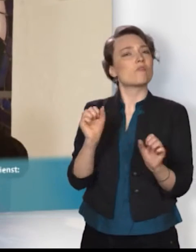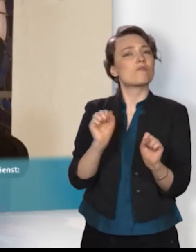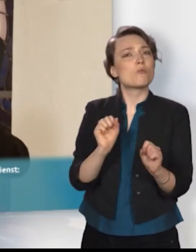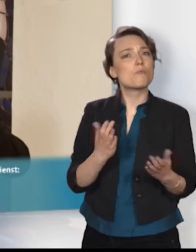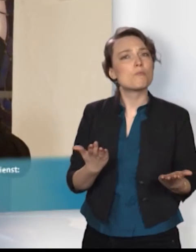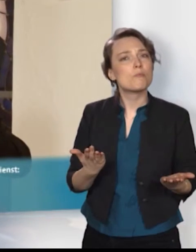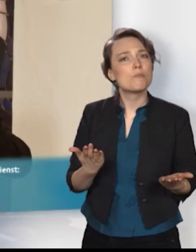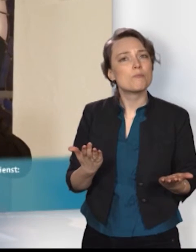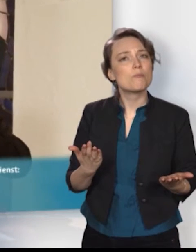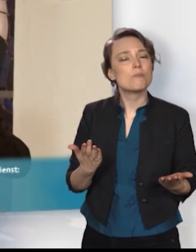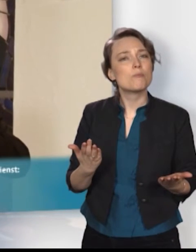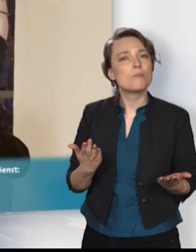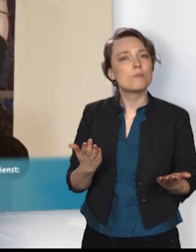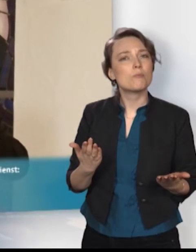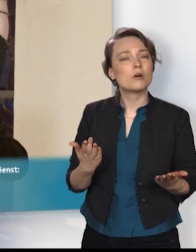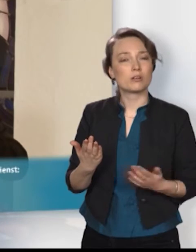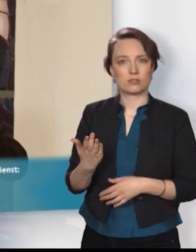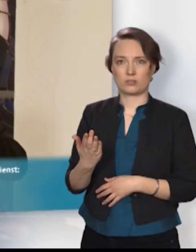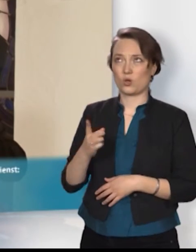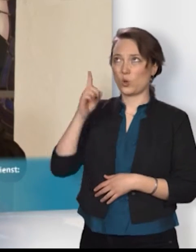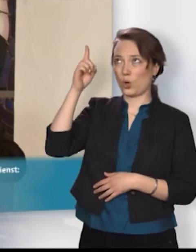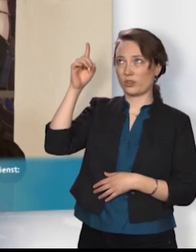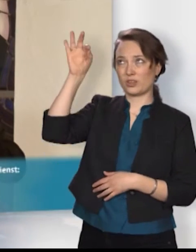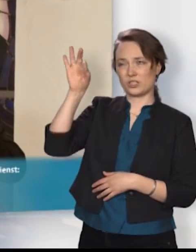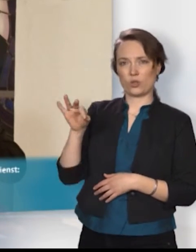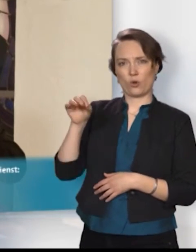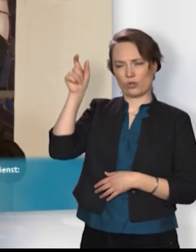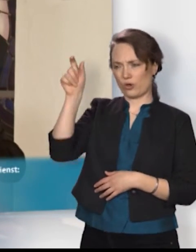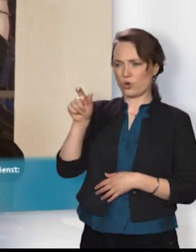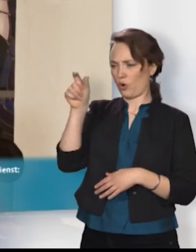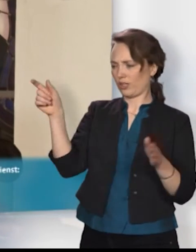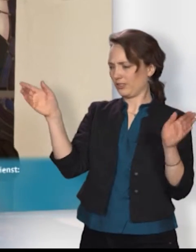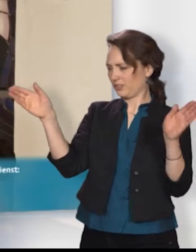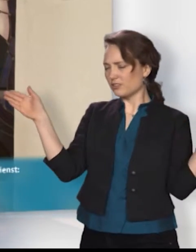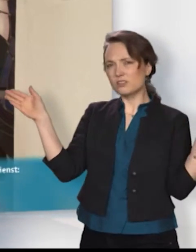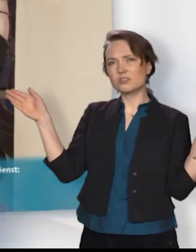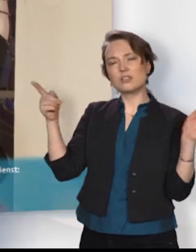Warum ist der Sohn Gottes am Kreuz so viel wert?